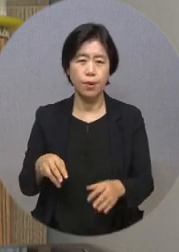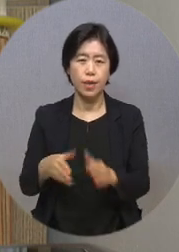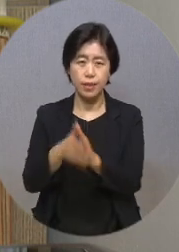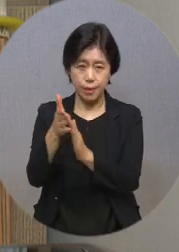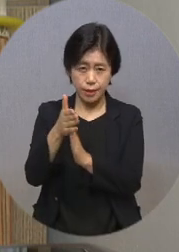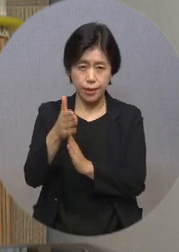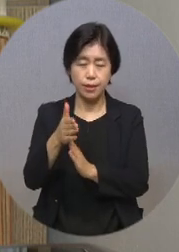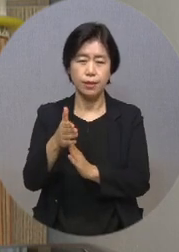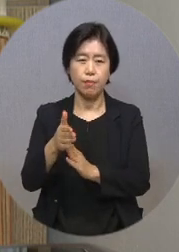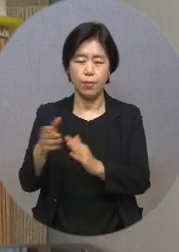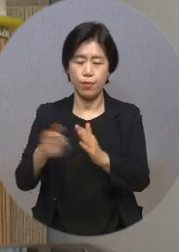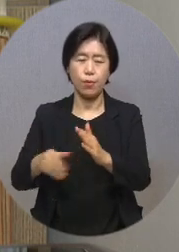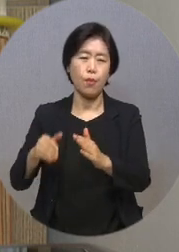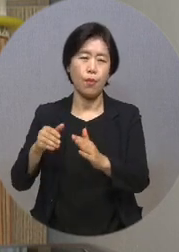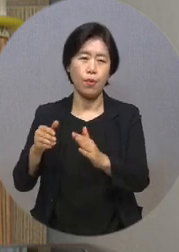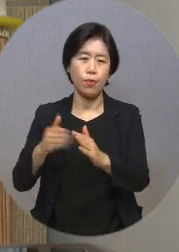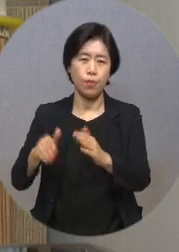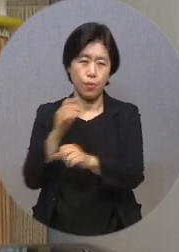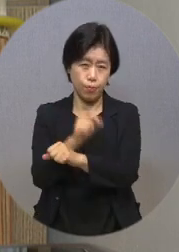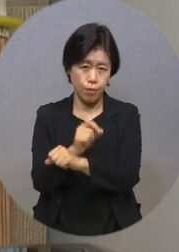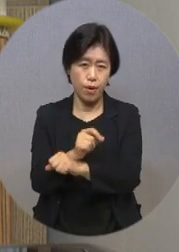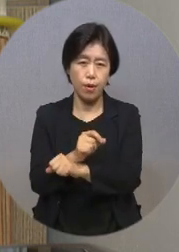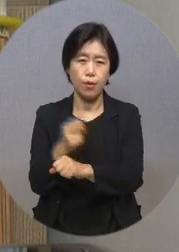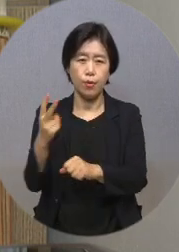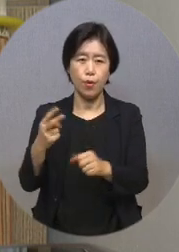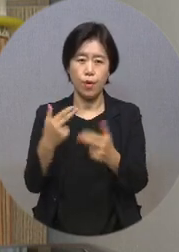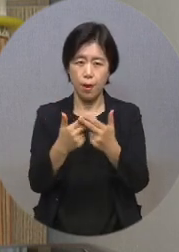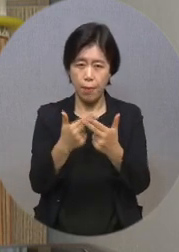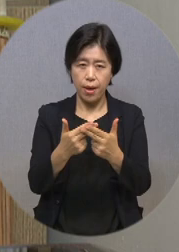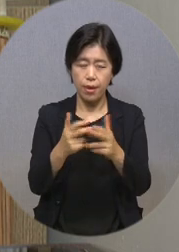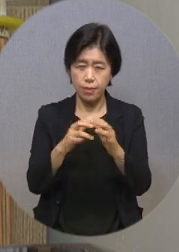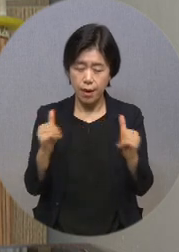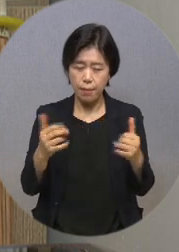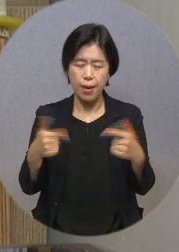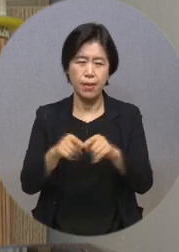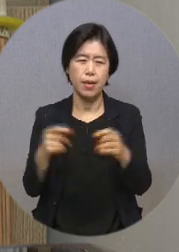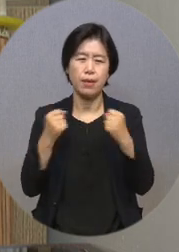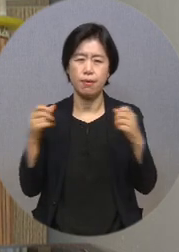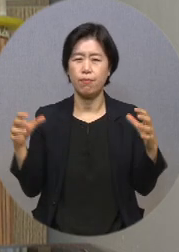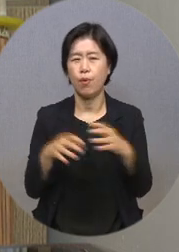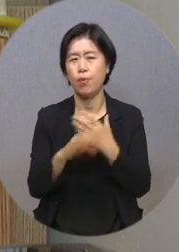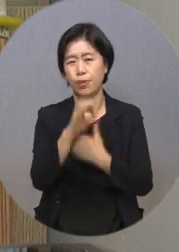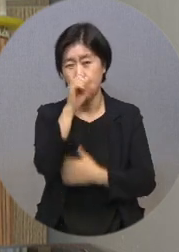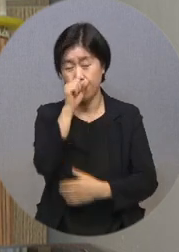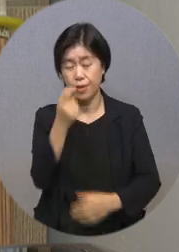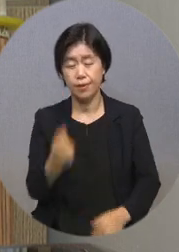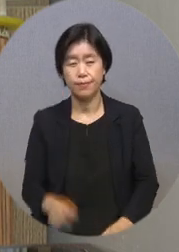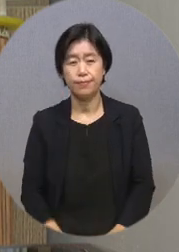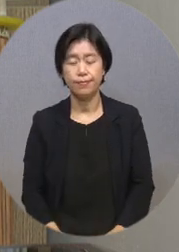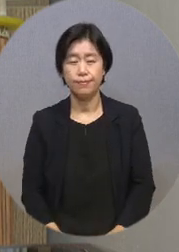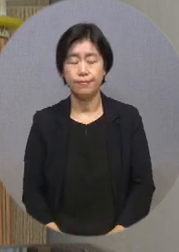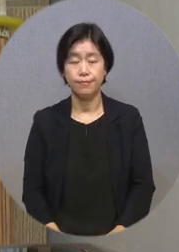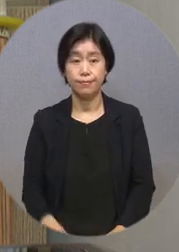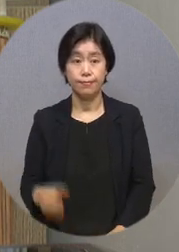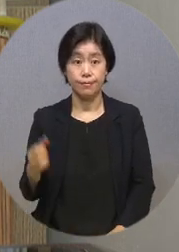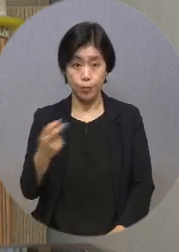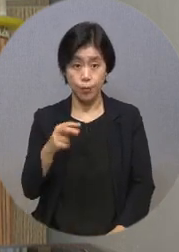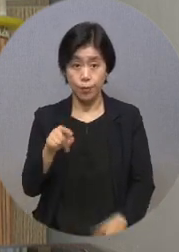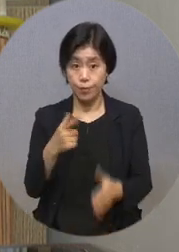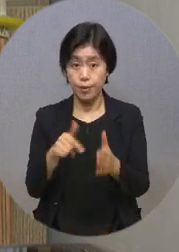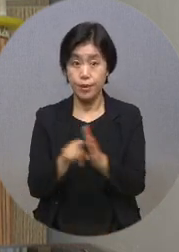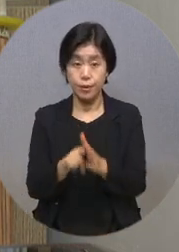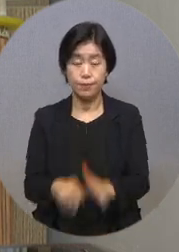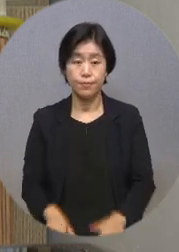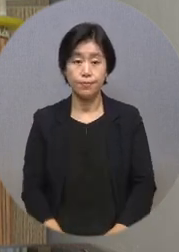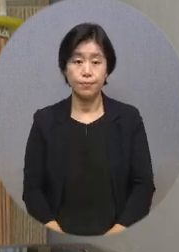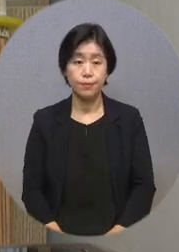또 복지기관에 관련 종사자들이 함께 힘을 합쳐서 일을 했으면 좋겠습니다. 또 특별히 그를 위해서